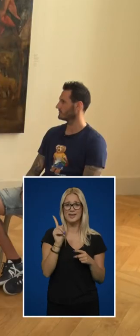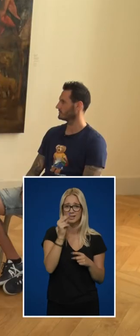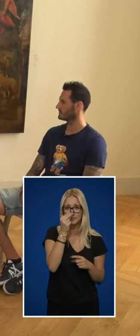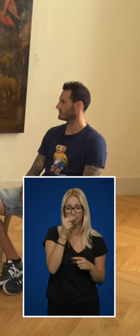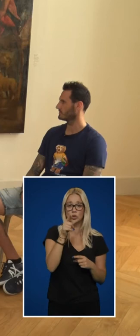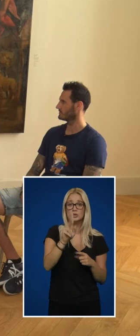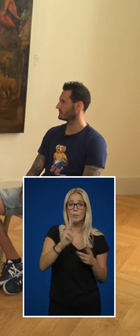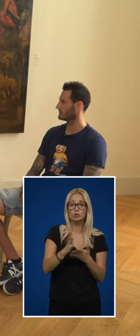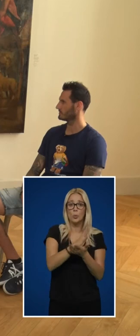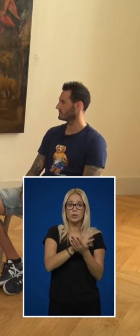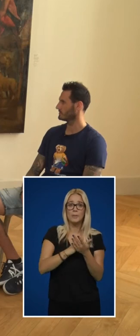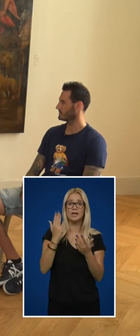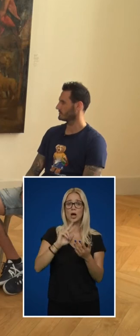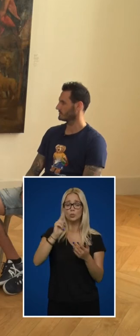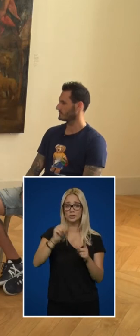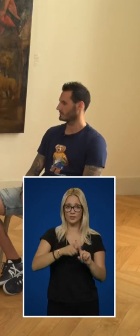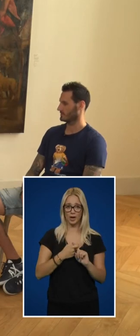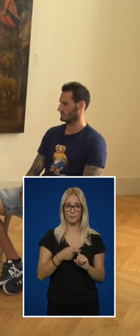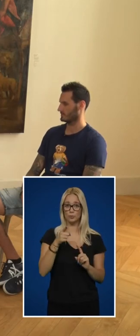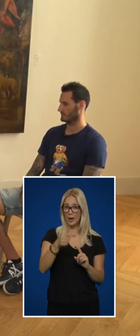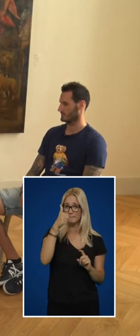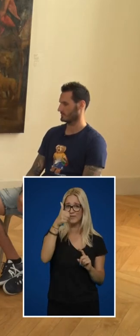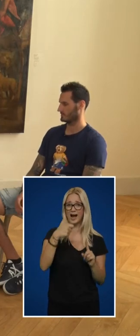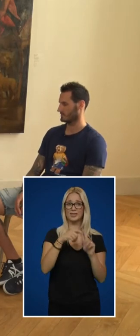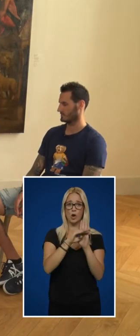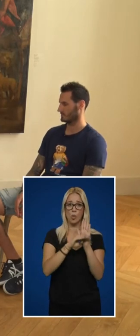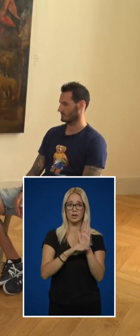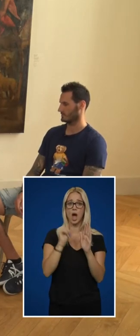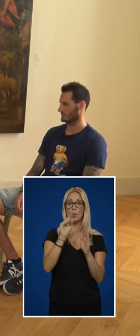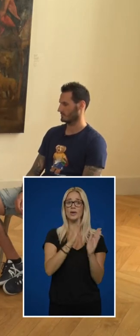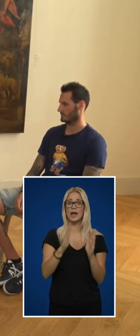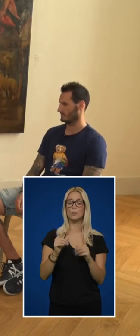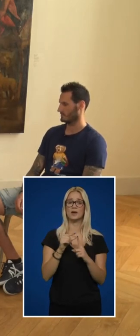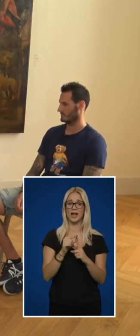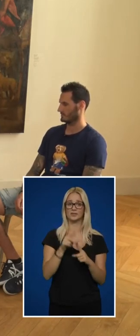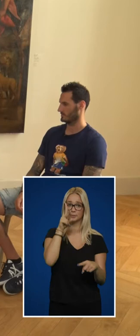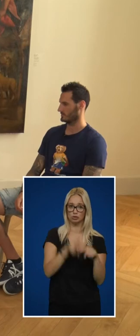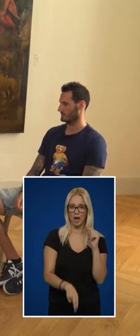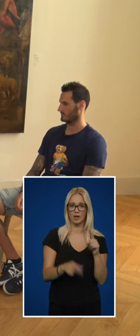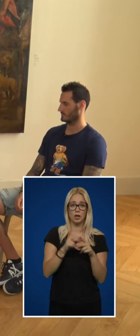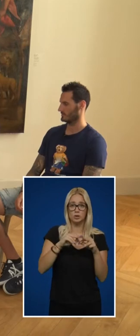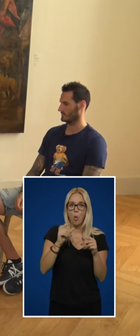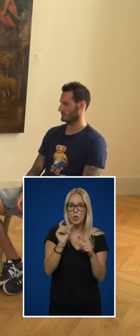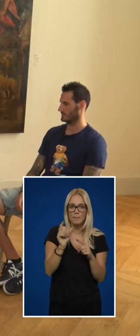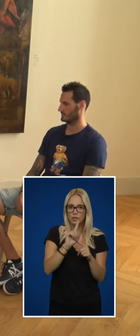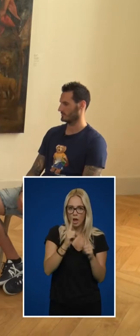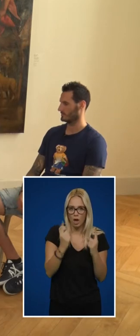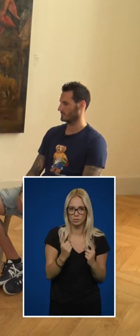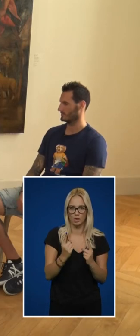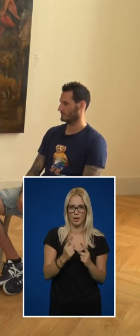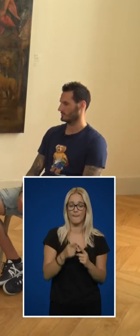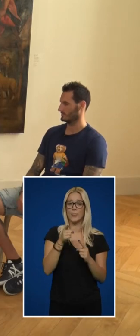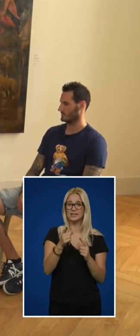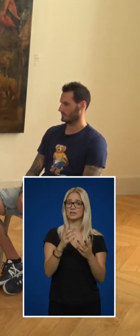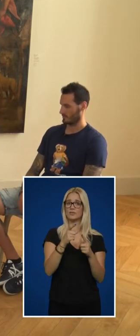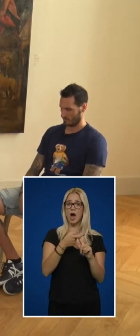smeće, može se upotrijebiti za neke druge stvari. Dakle, to je prva kategorija u redu prvenstva, spriječavanje da otpad uopće